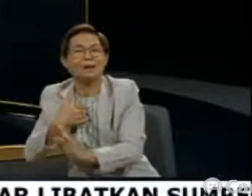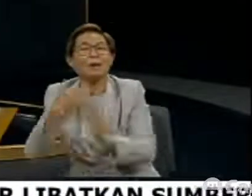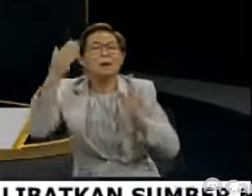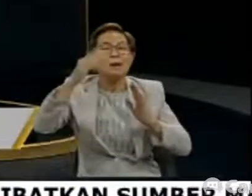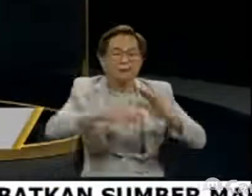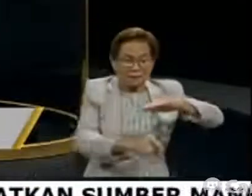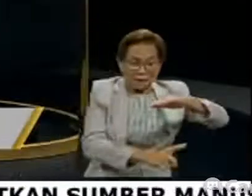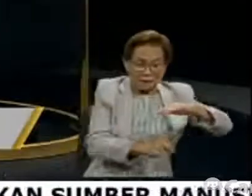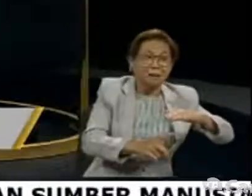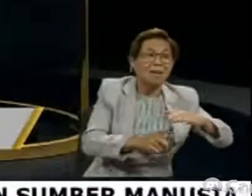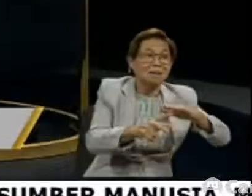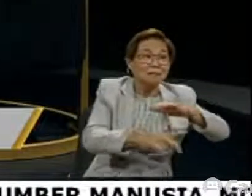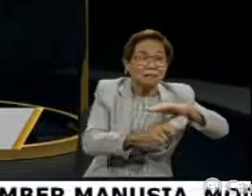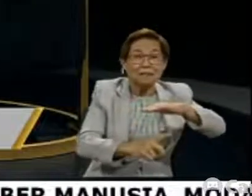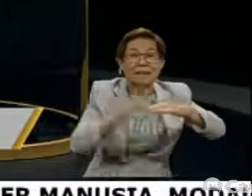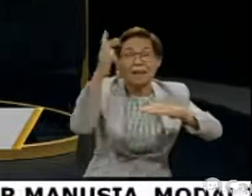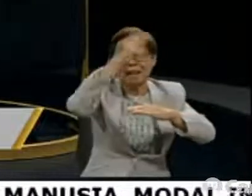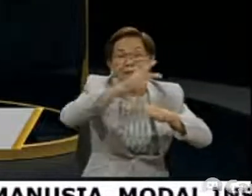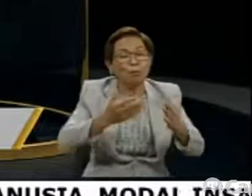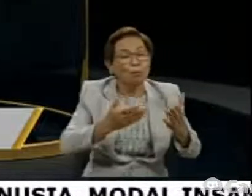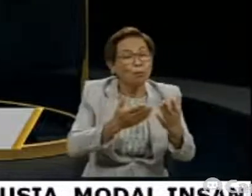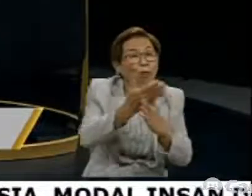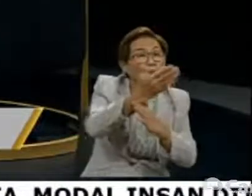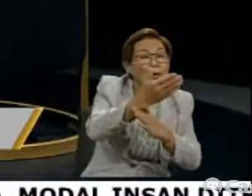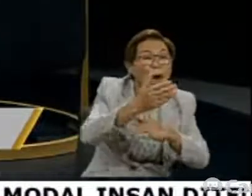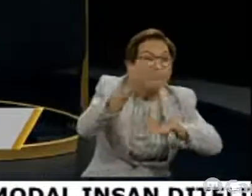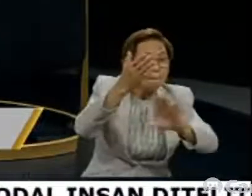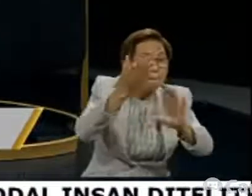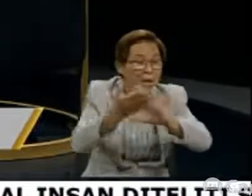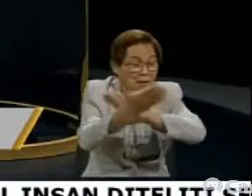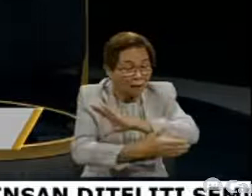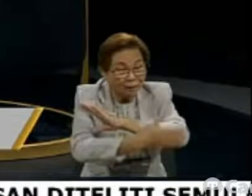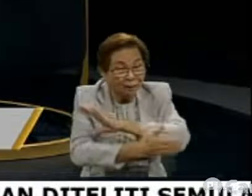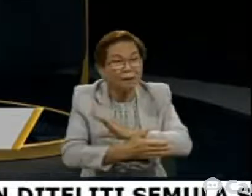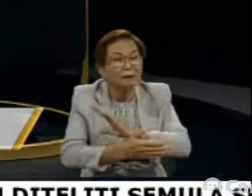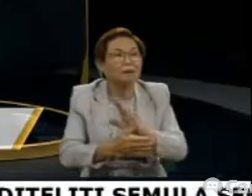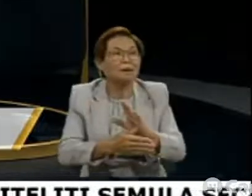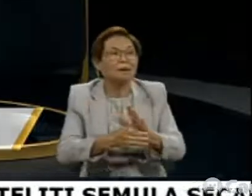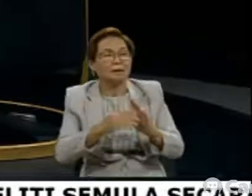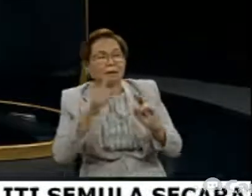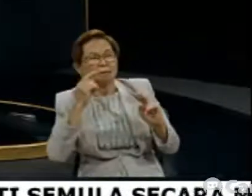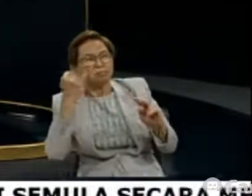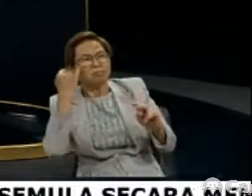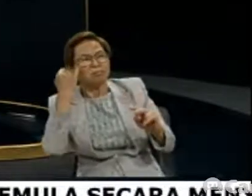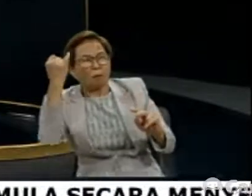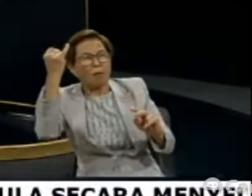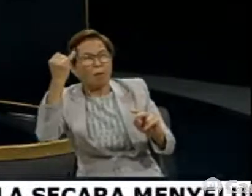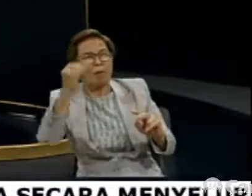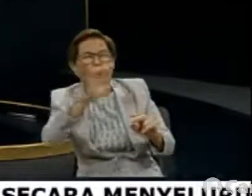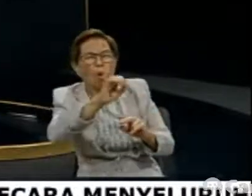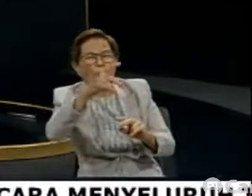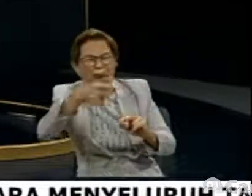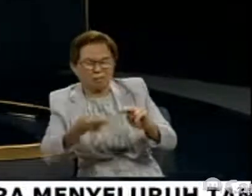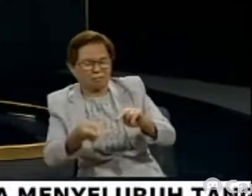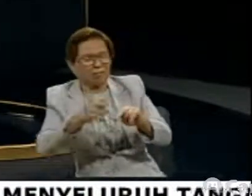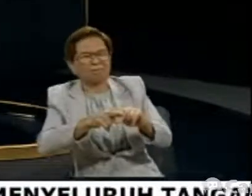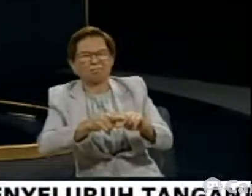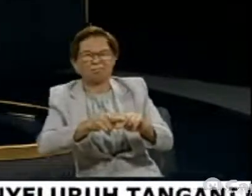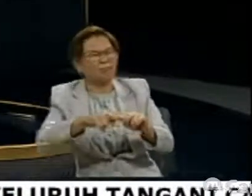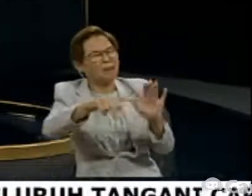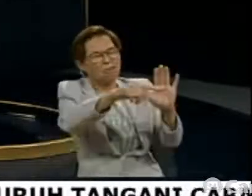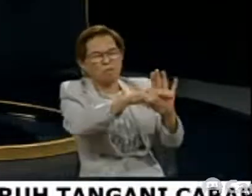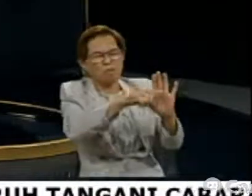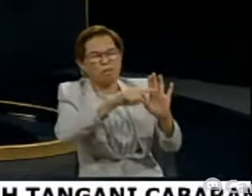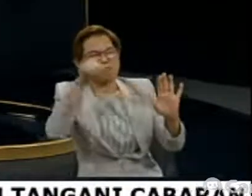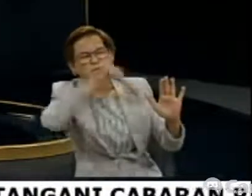dasar Kerajaan menurut tipe negara berpandangan bahwa kenaikan kado Piani tidak akan memberi kesan Krian ke